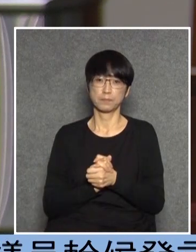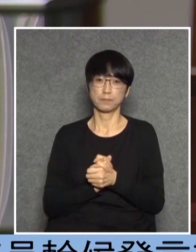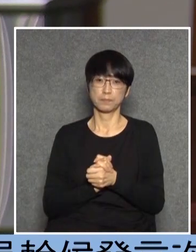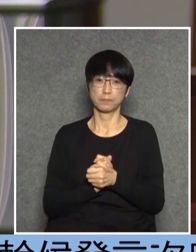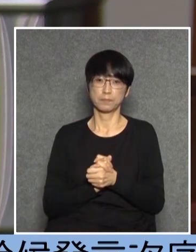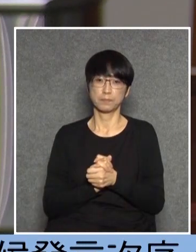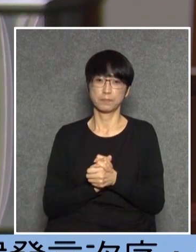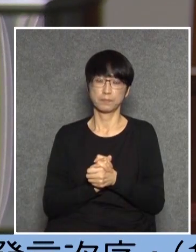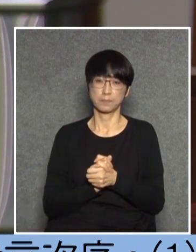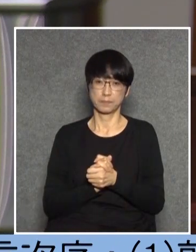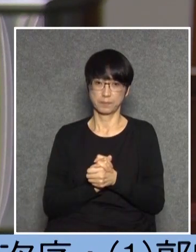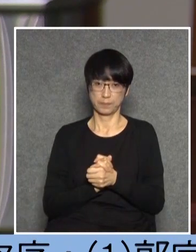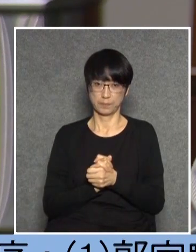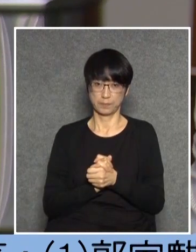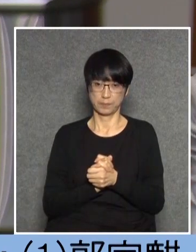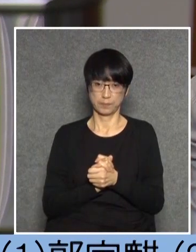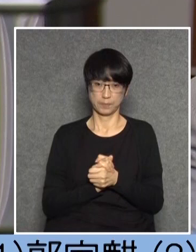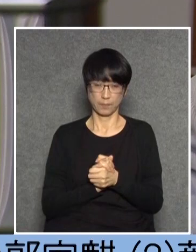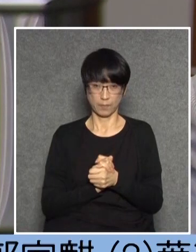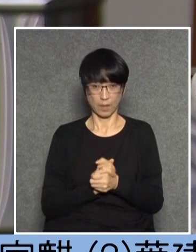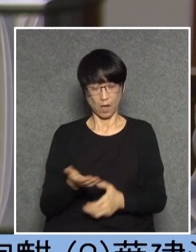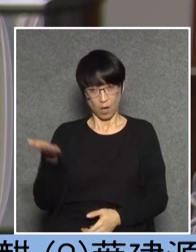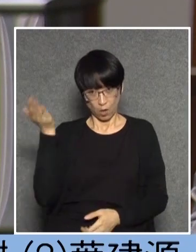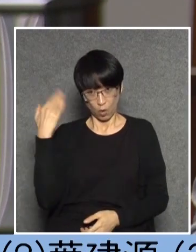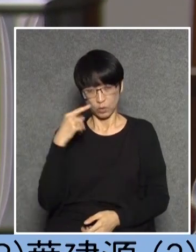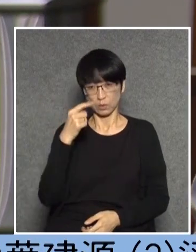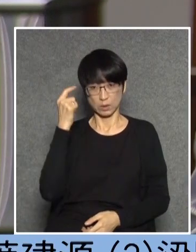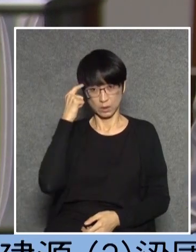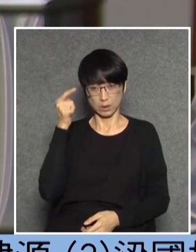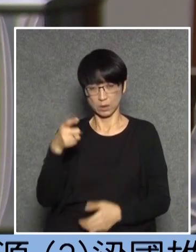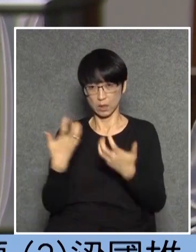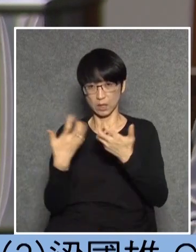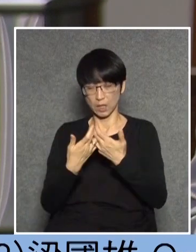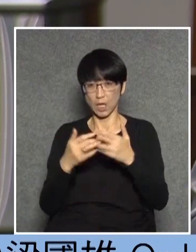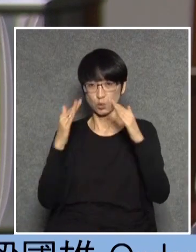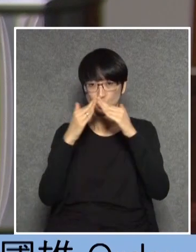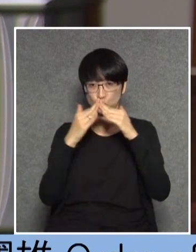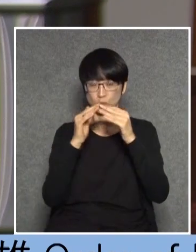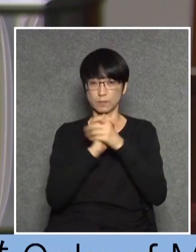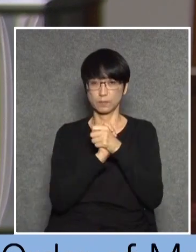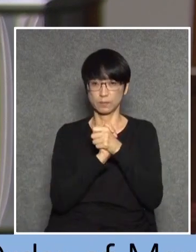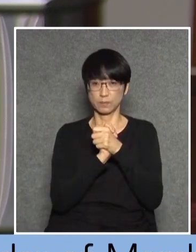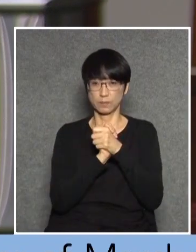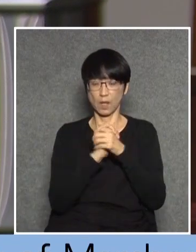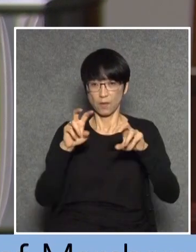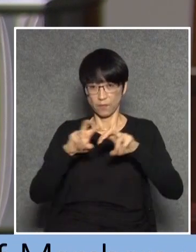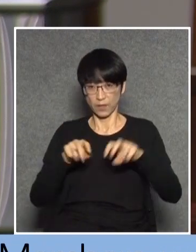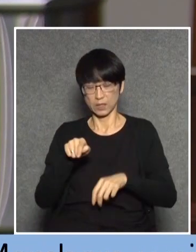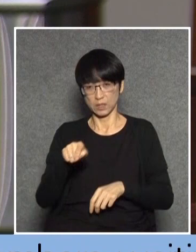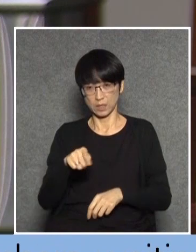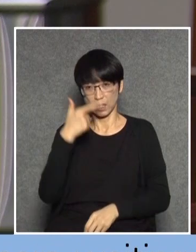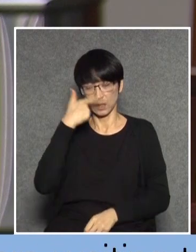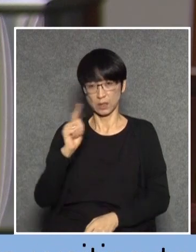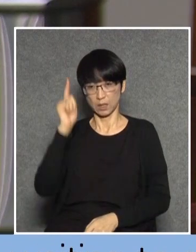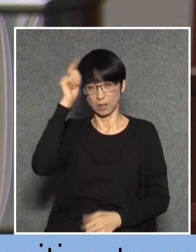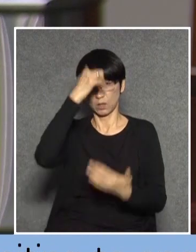即是其实很早之前呢，即是这个审计处未揭发这个新空管